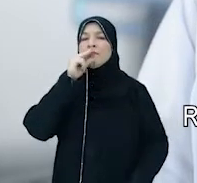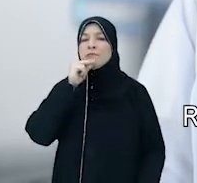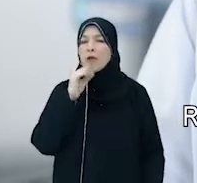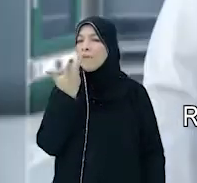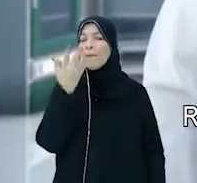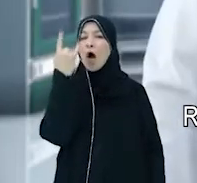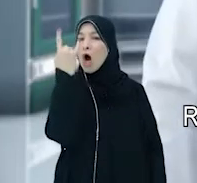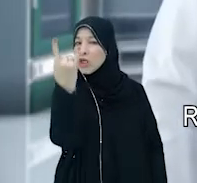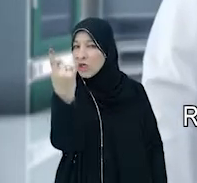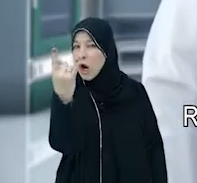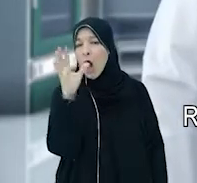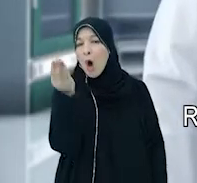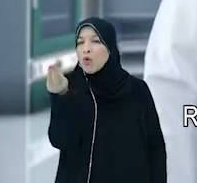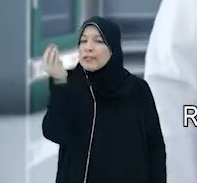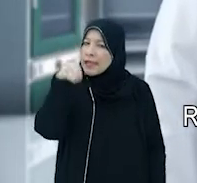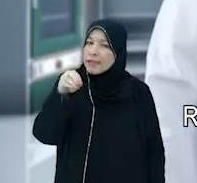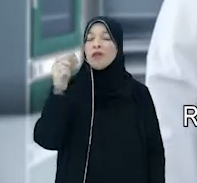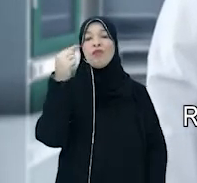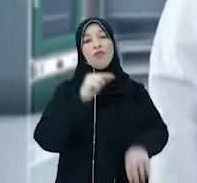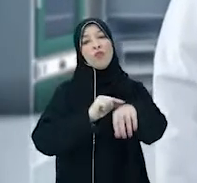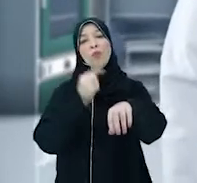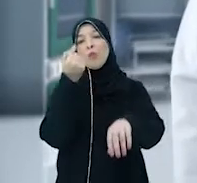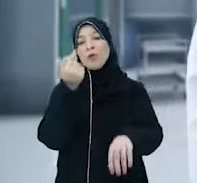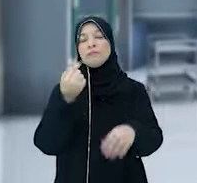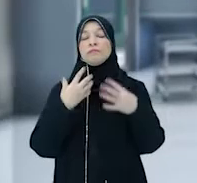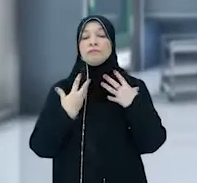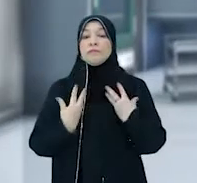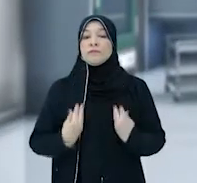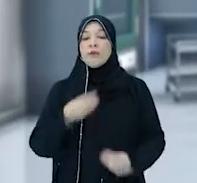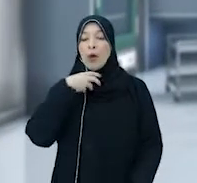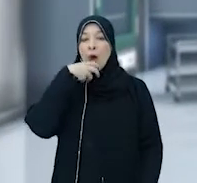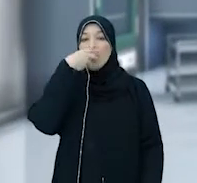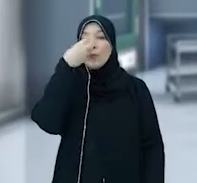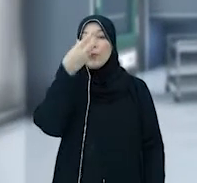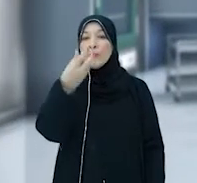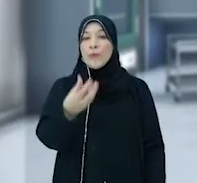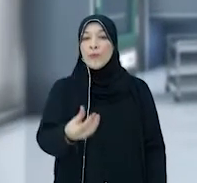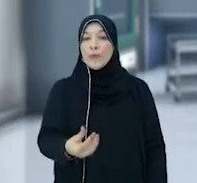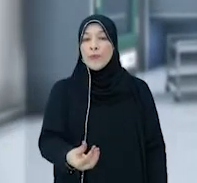لأطول فترة تكون مريحة لك، ثم أخرج الهواء.